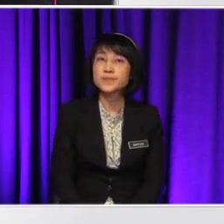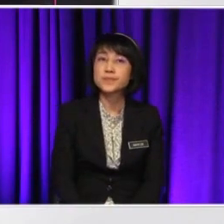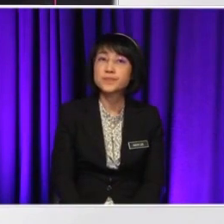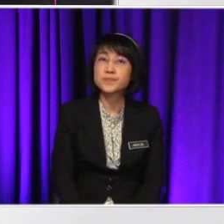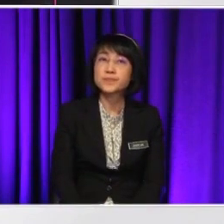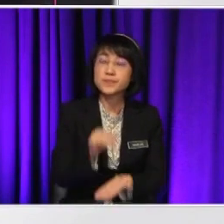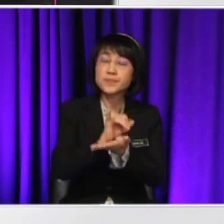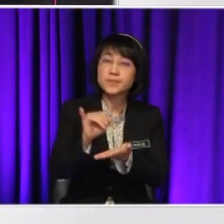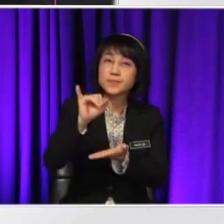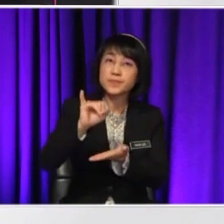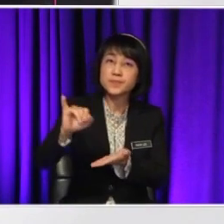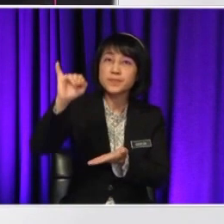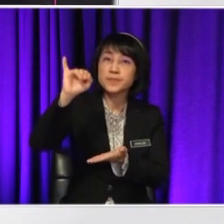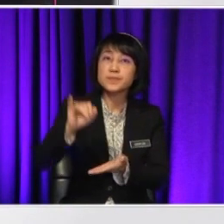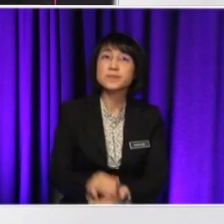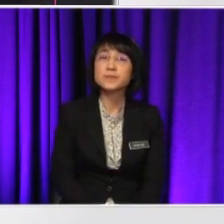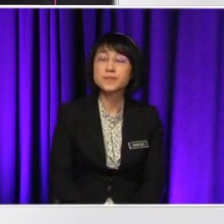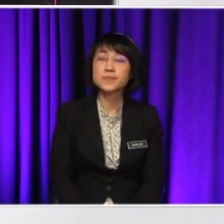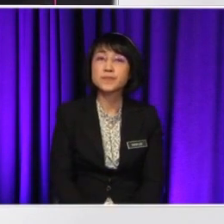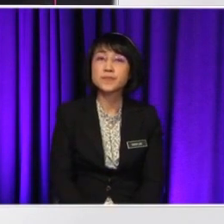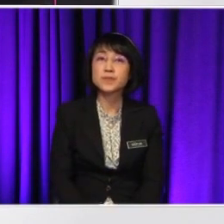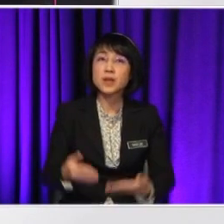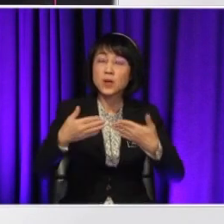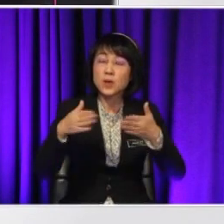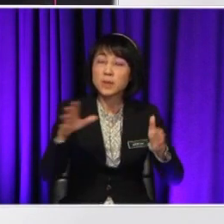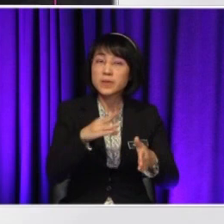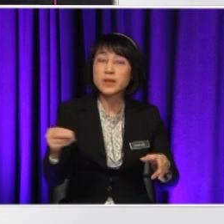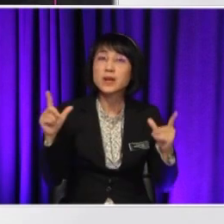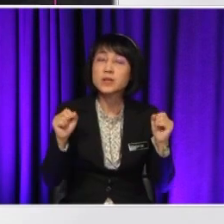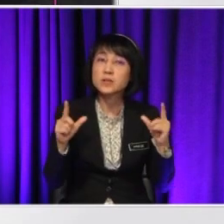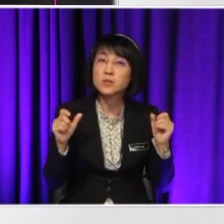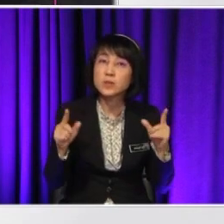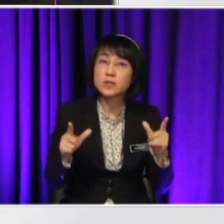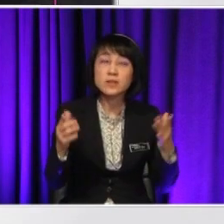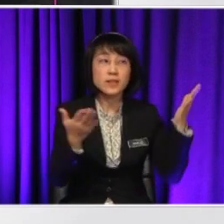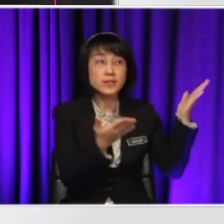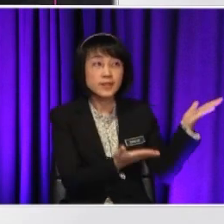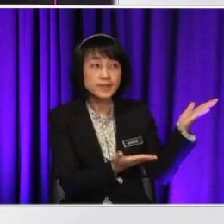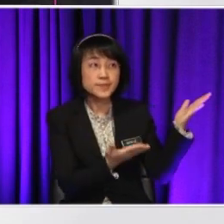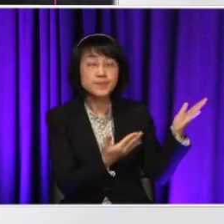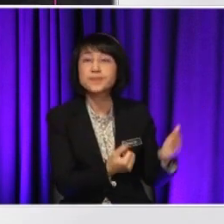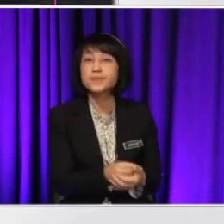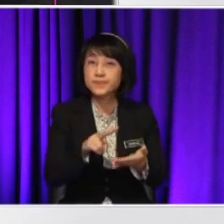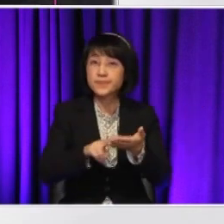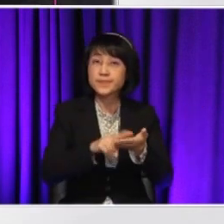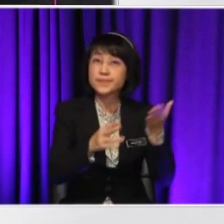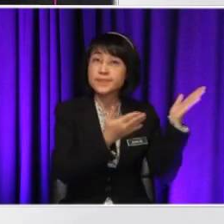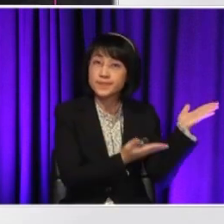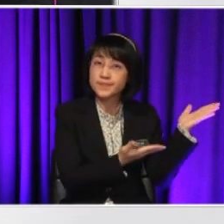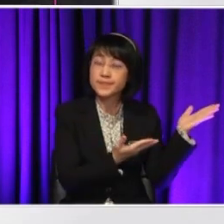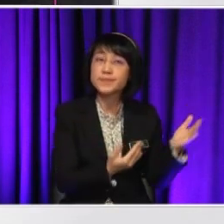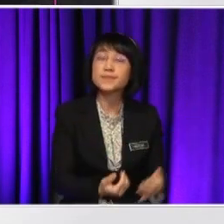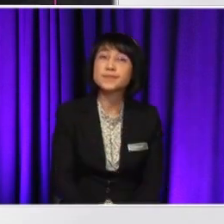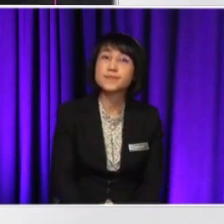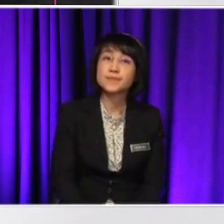awam dan swasta yang menawarkan bidang landscape ni adalah UTM, UPM, UITM dan University Lim